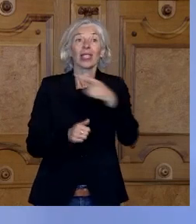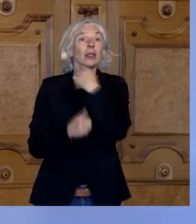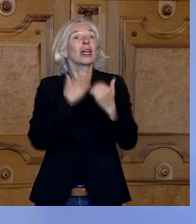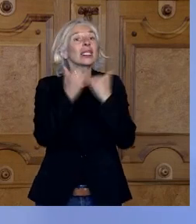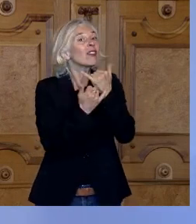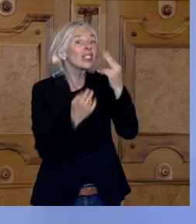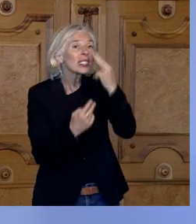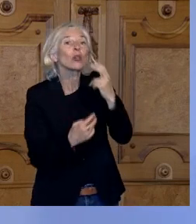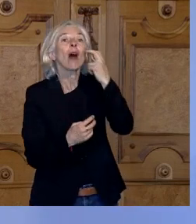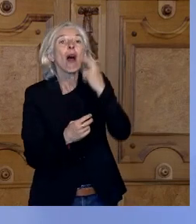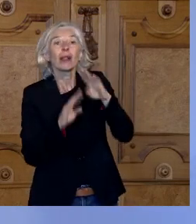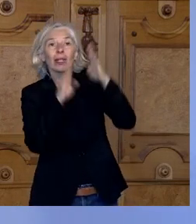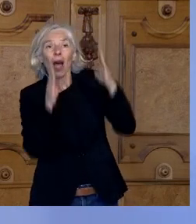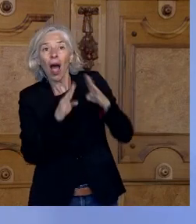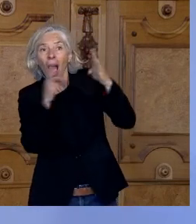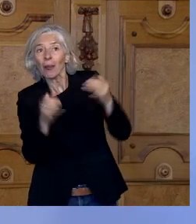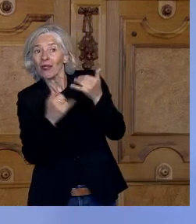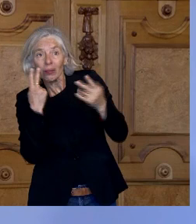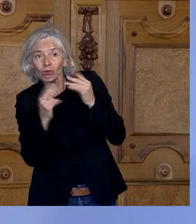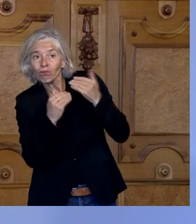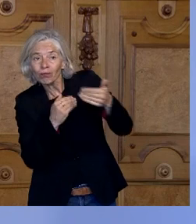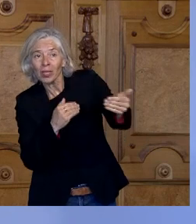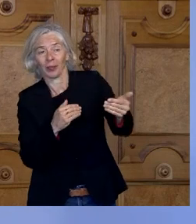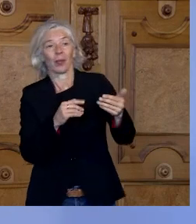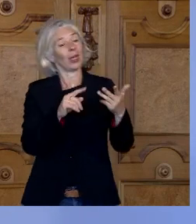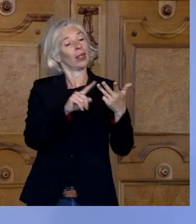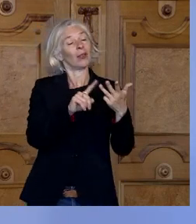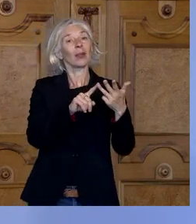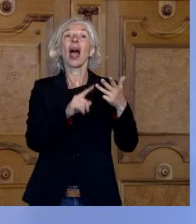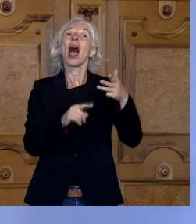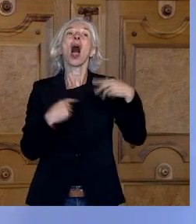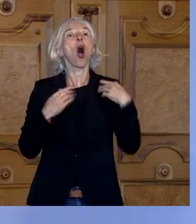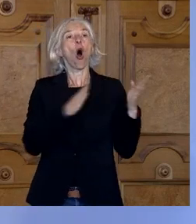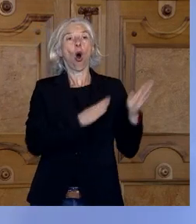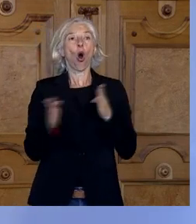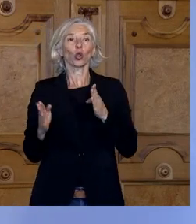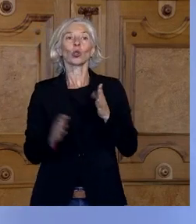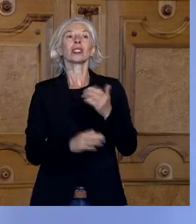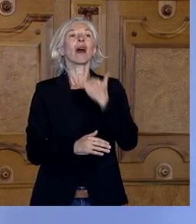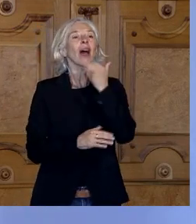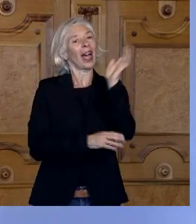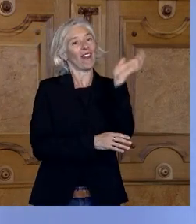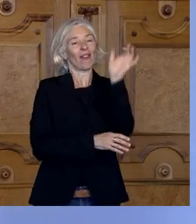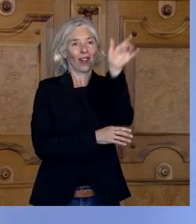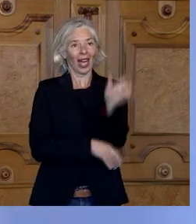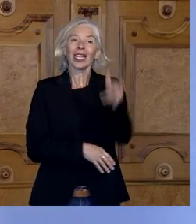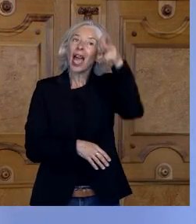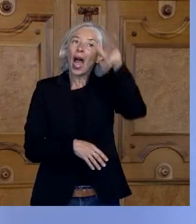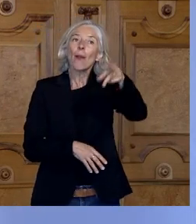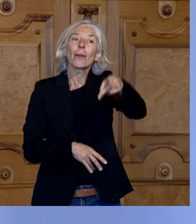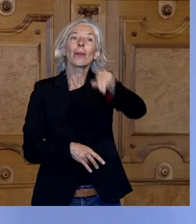Altenhilfeeinrichtungen gehandhabt wird. Unser Ordnungsreferent Frank Pinsch wird erläutern, wie denn die schrittweise Öffnung